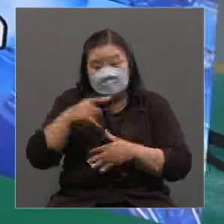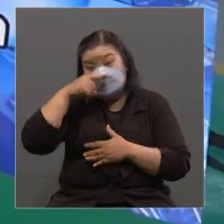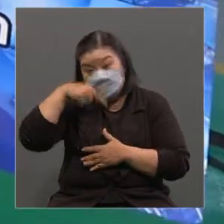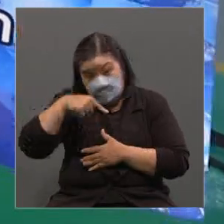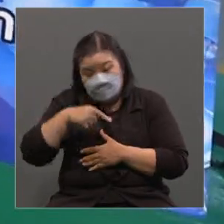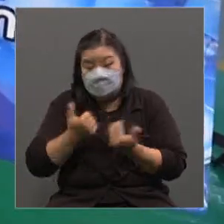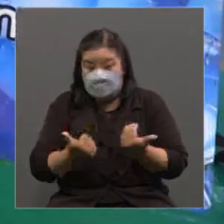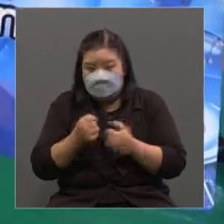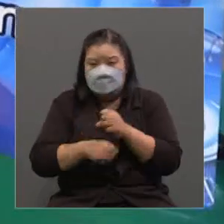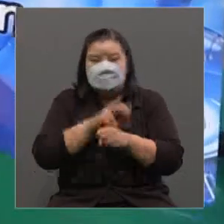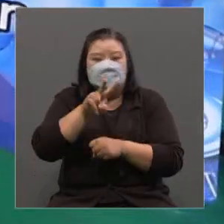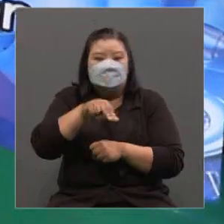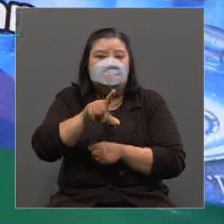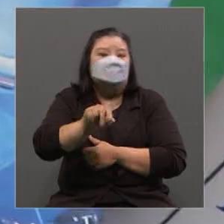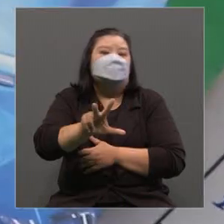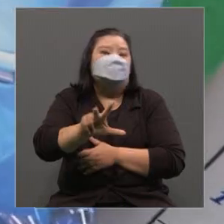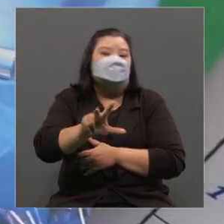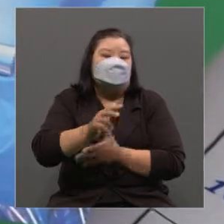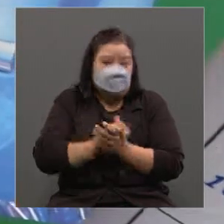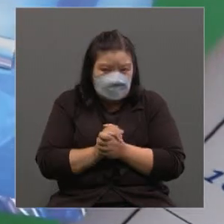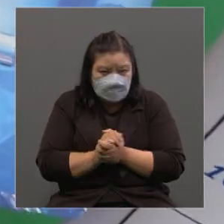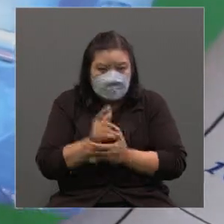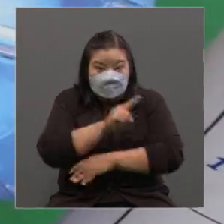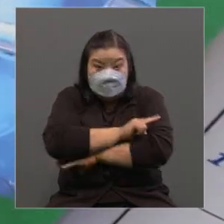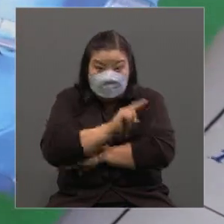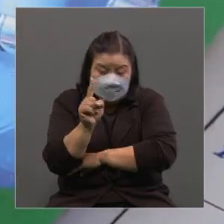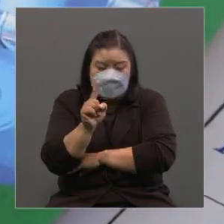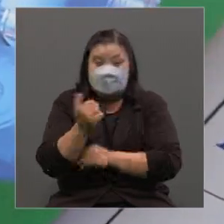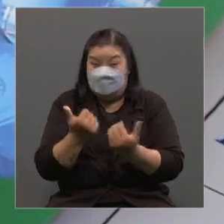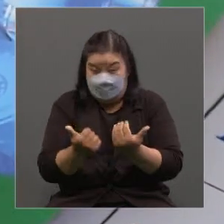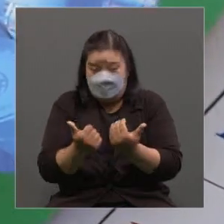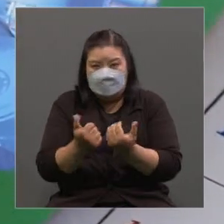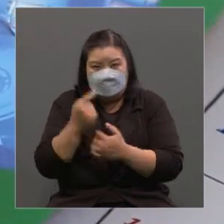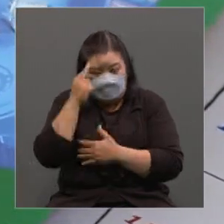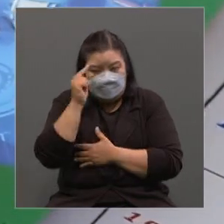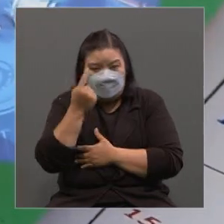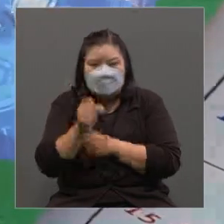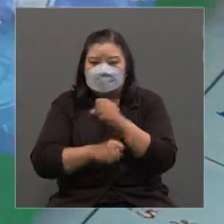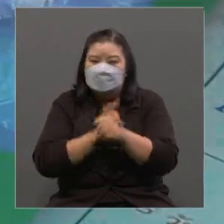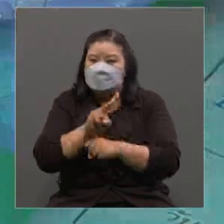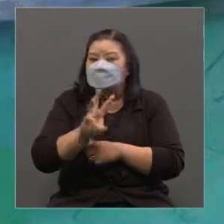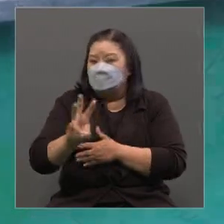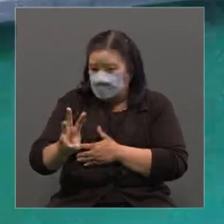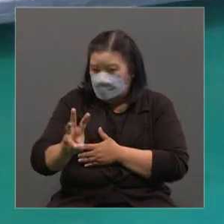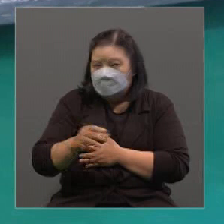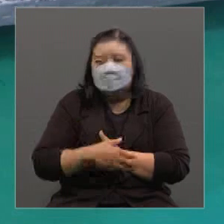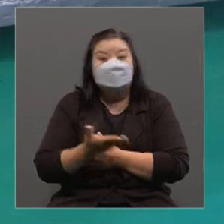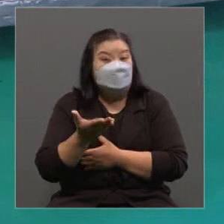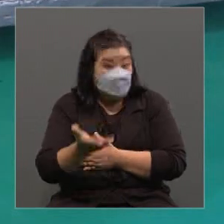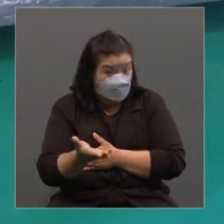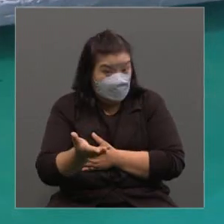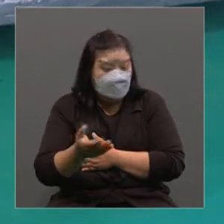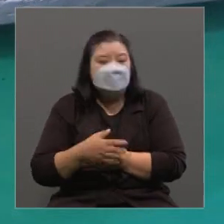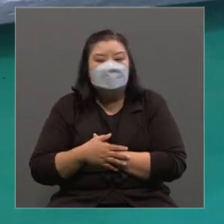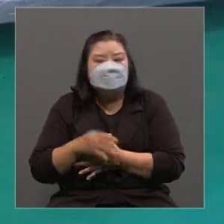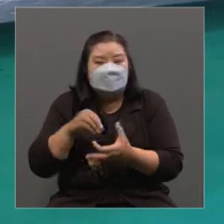Inventors Award 2023ในงานวันนักประดิษฐ์ประจำปี2566ได้แก่เครื่องอบกระเทียมดำ